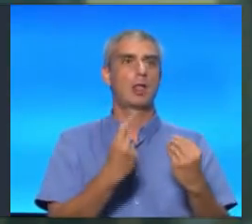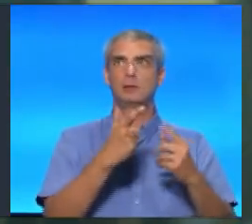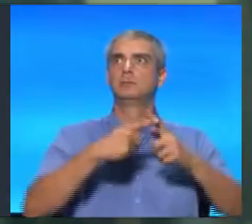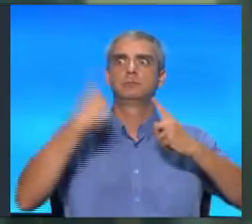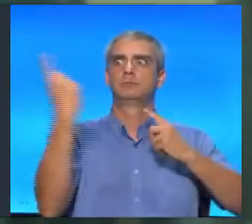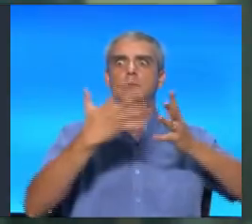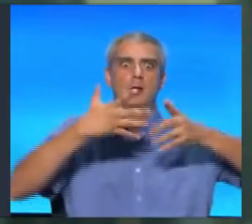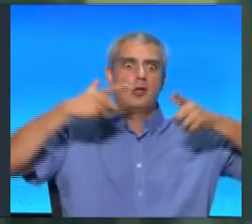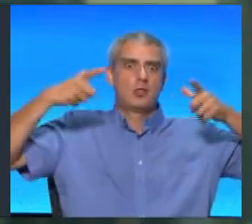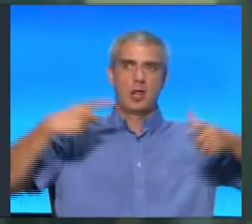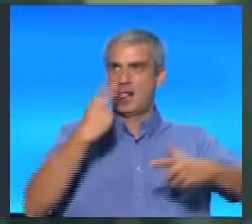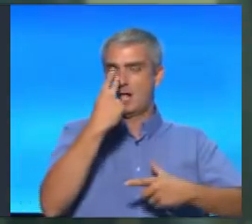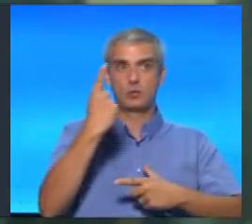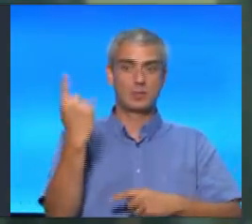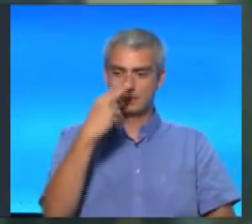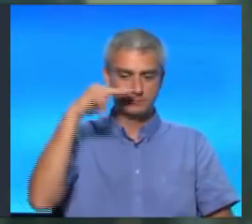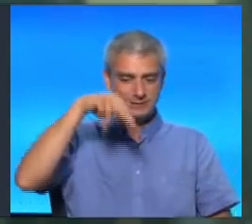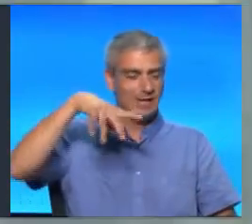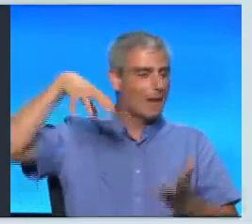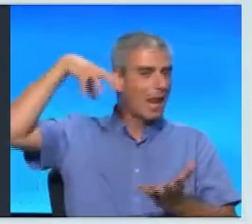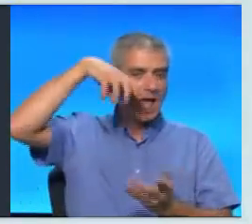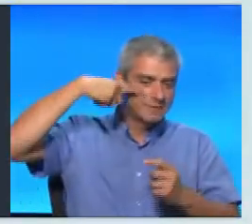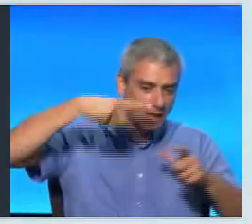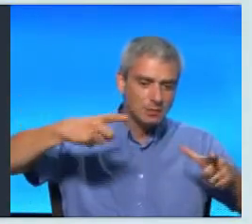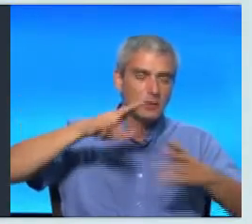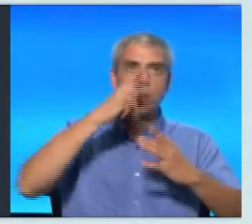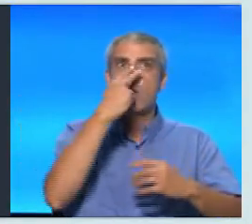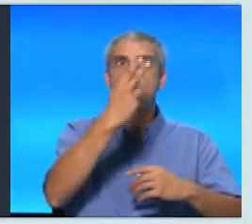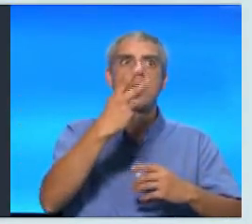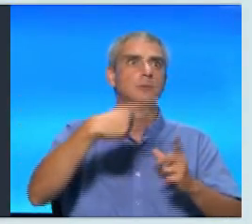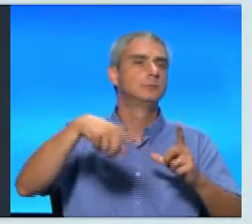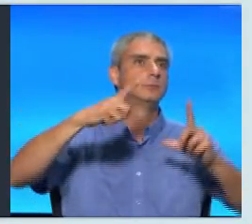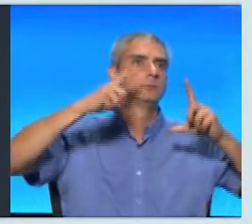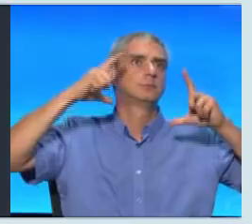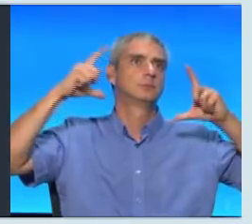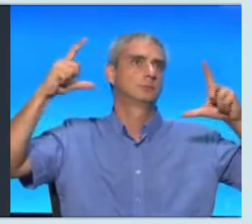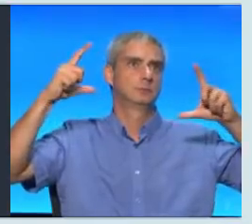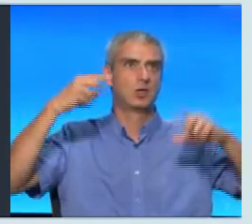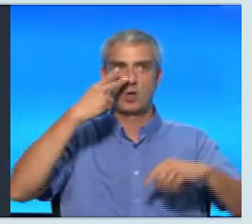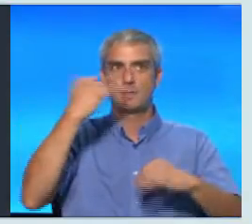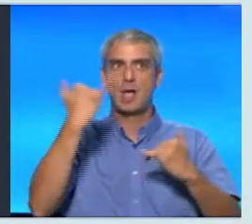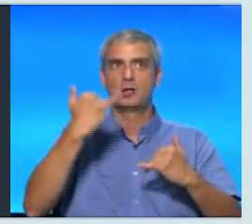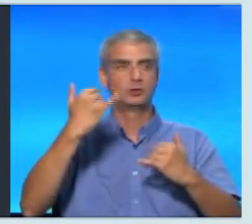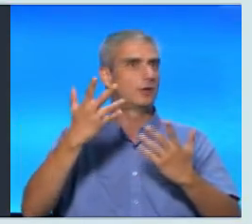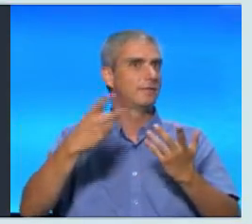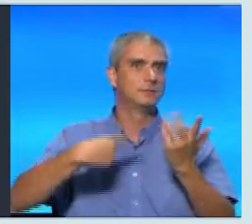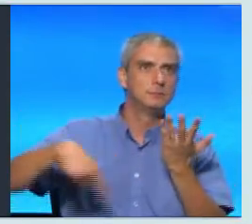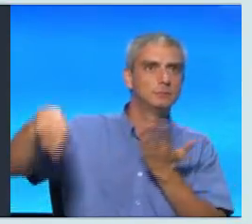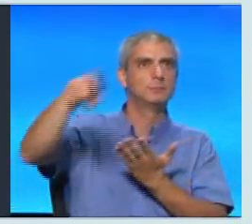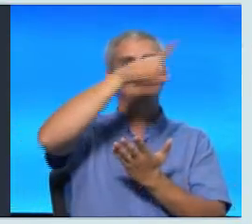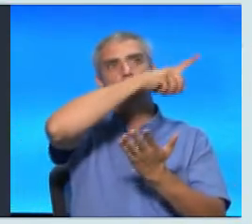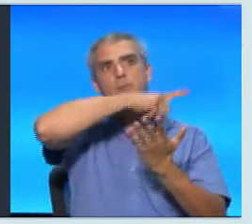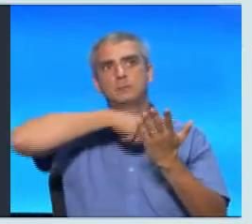ראינו מקודם, וגם כל פעם שמסתכלים על תמונות הלוויין, רואים את הממדים שלה, אנחנו רואים את זה עכשיו, היא פשוט מקיפה את